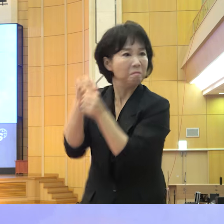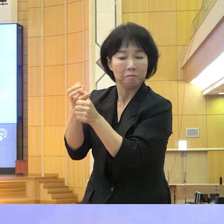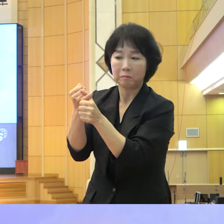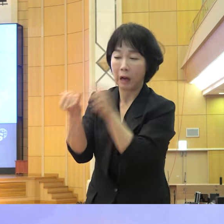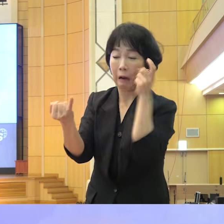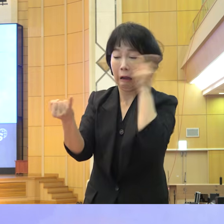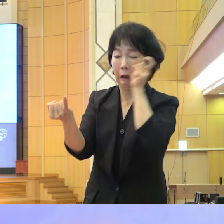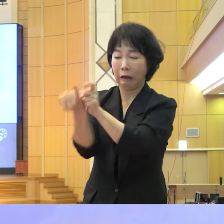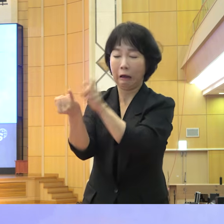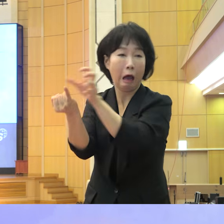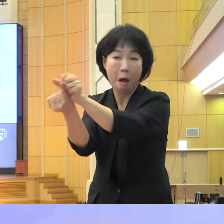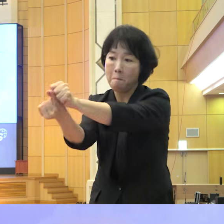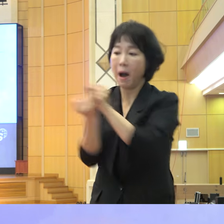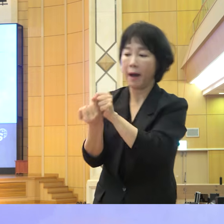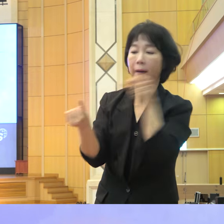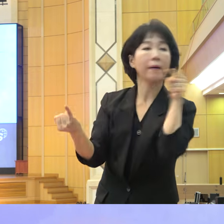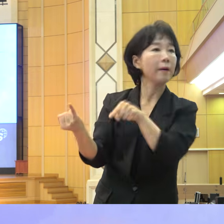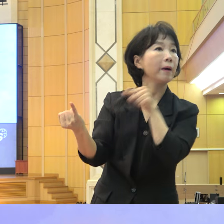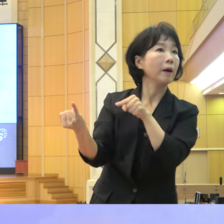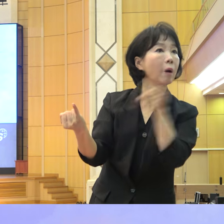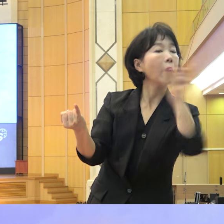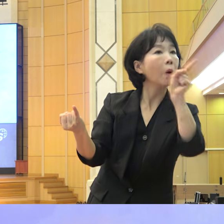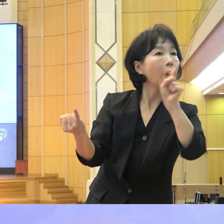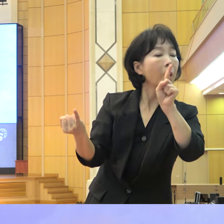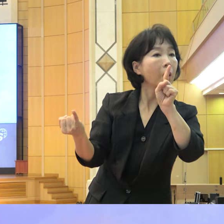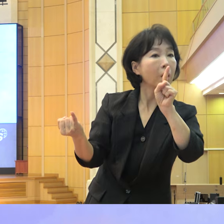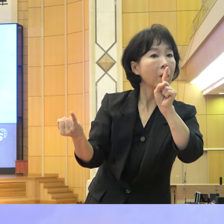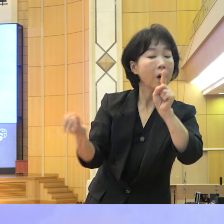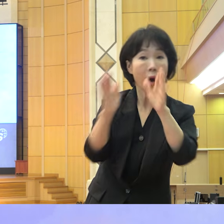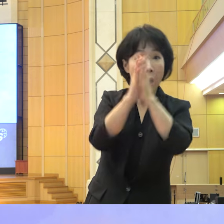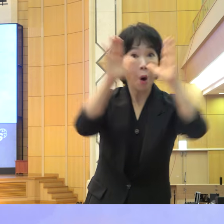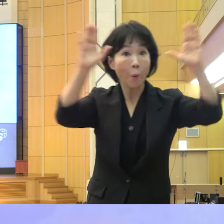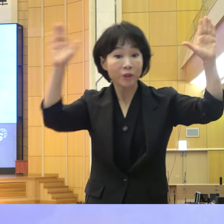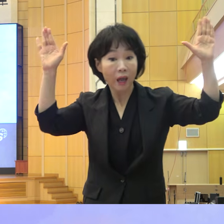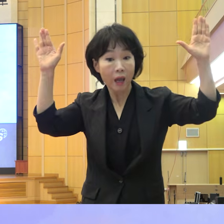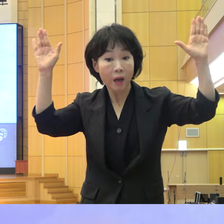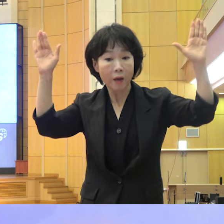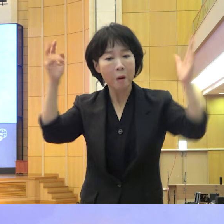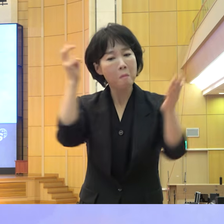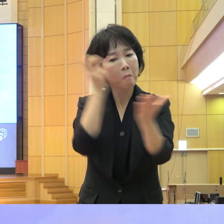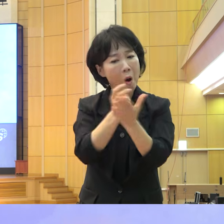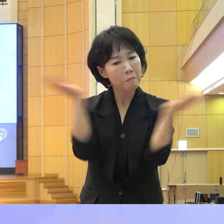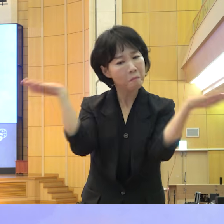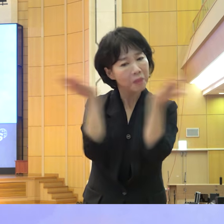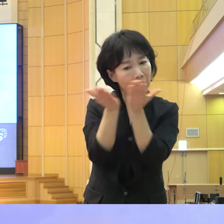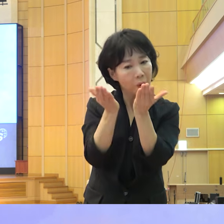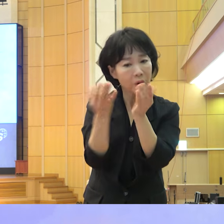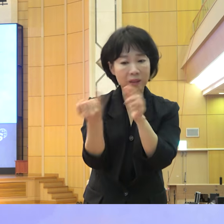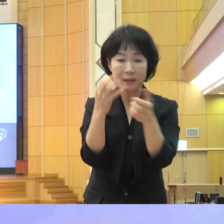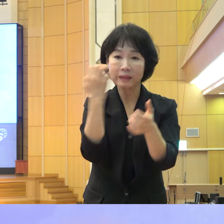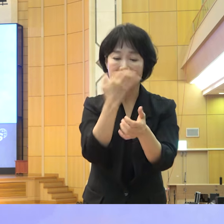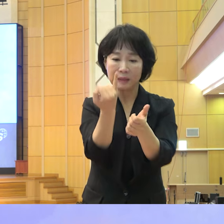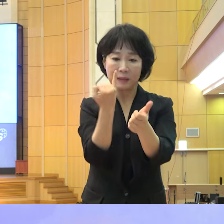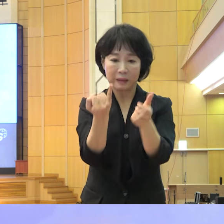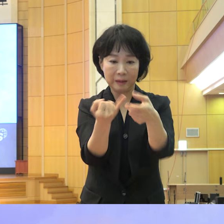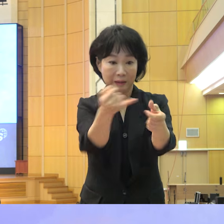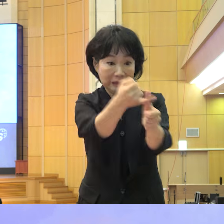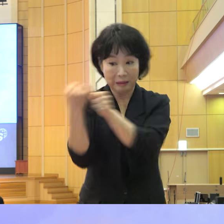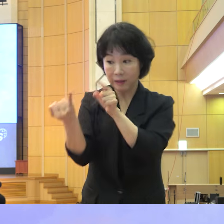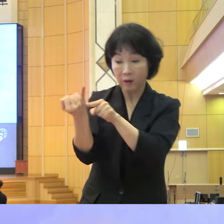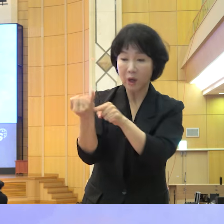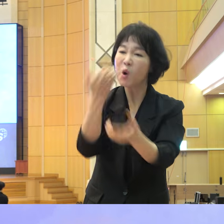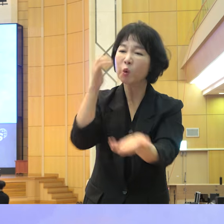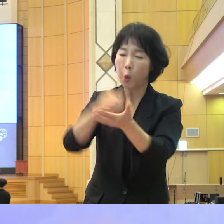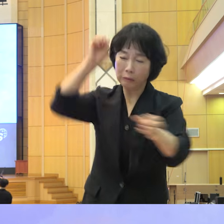간음하다가 현장에서 잡혔나이다. 모세는 율법에 이러한 여자를 돌로